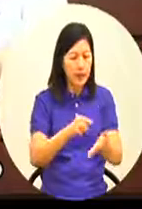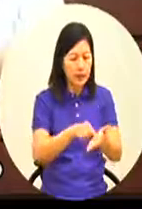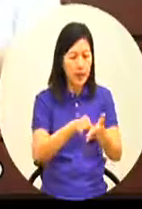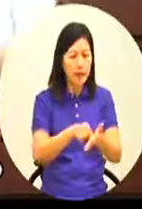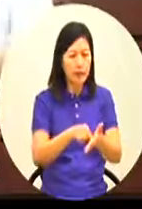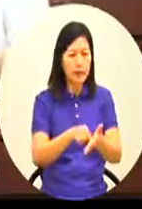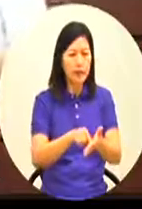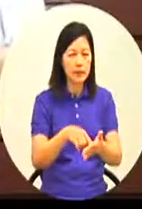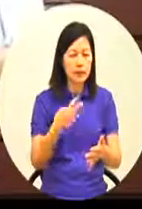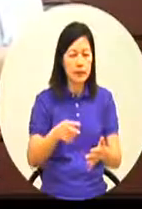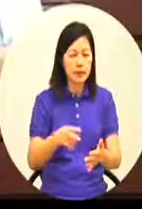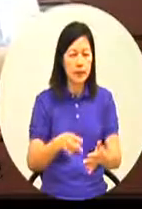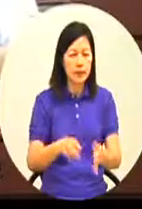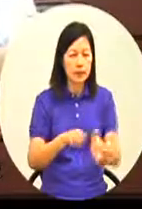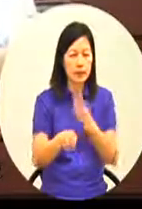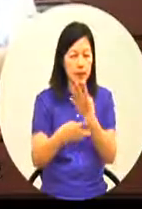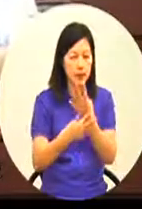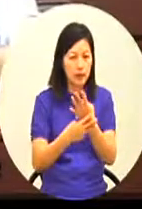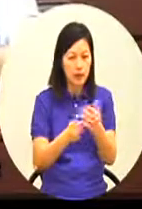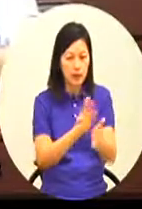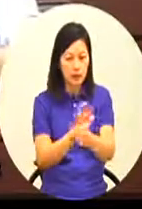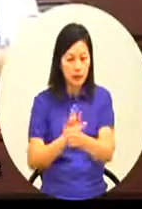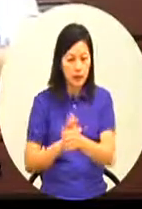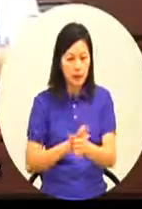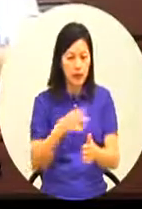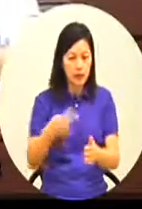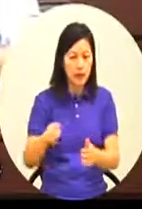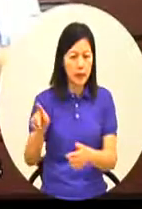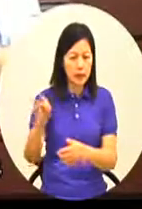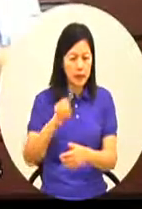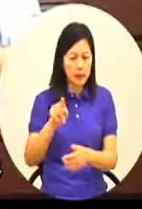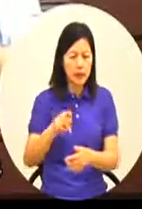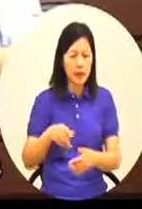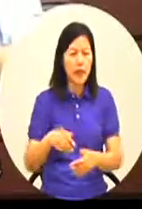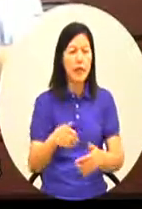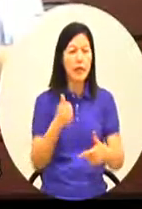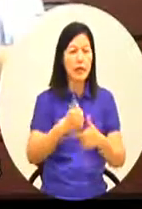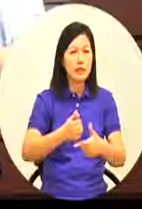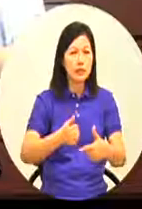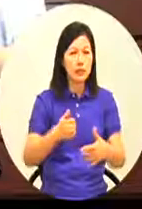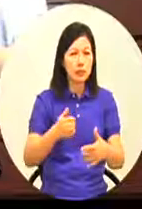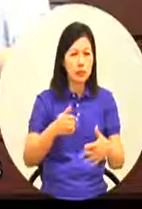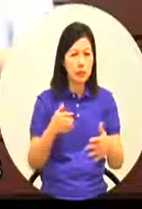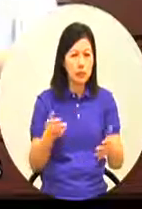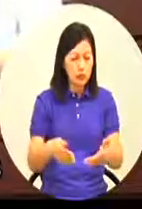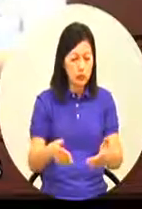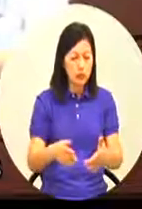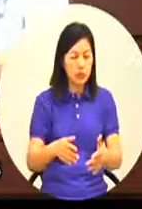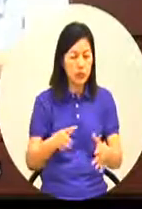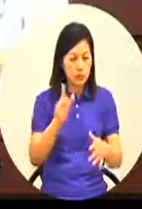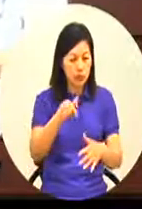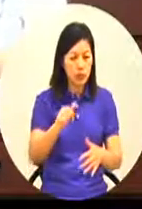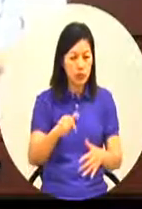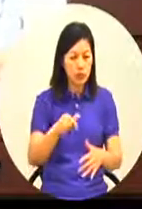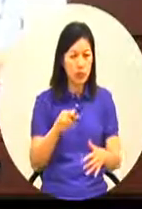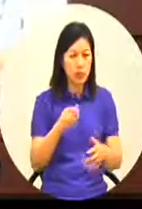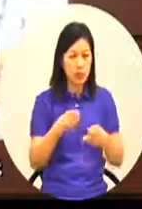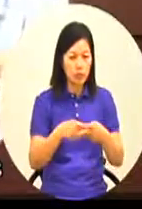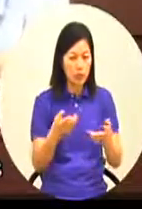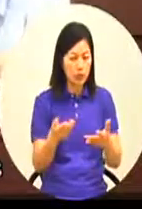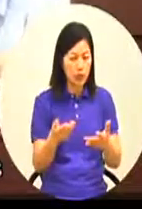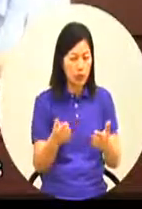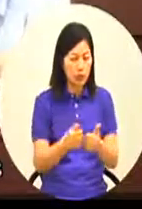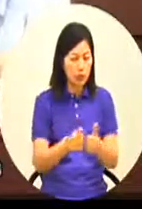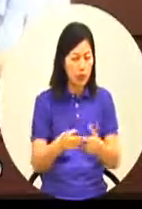些专业的建筑设计的服务的话，我们也可以来透过跟建筑师工会的合作来做一些媒介。